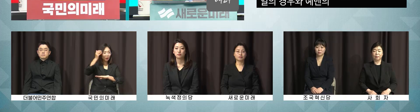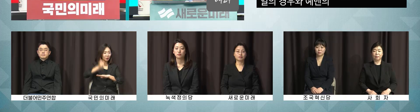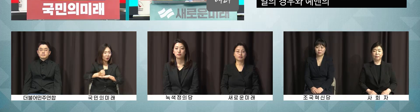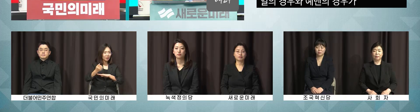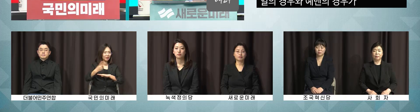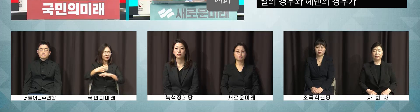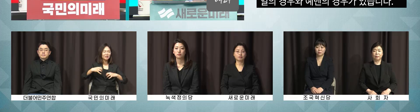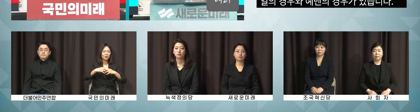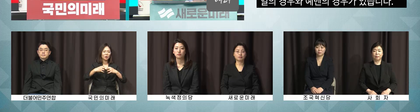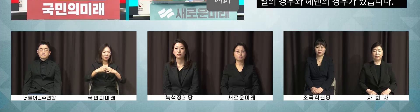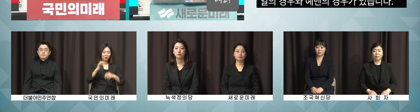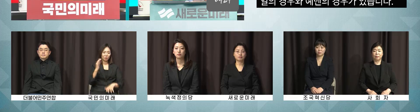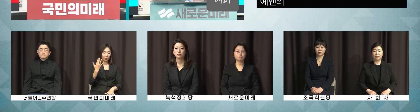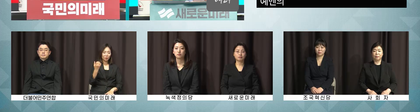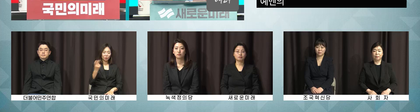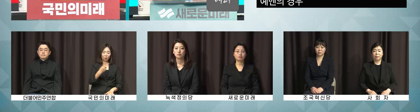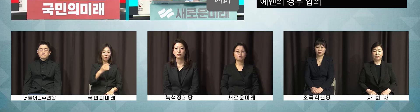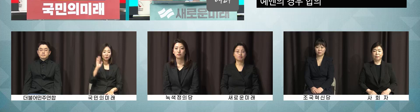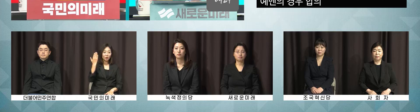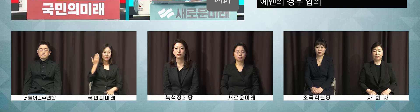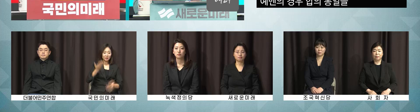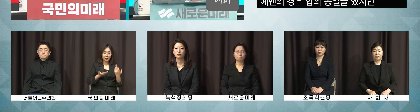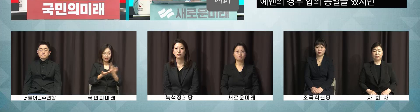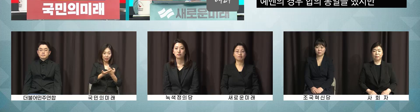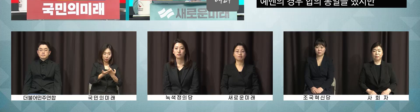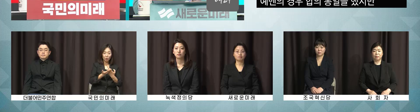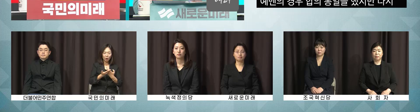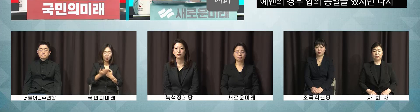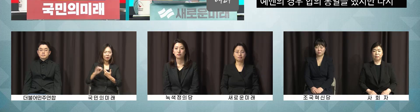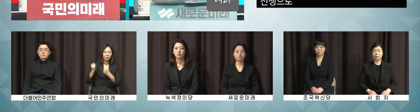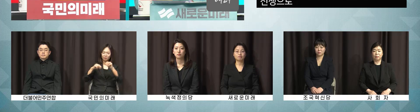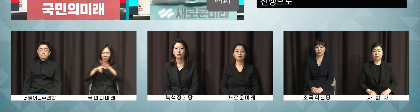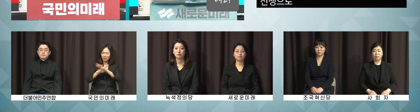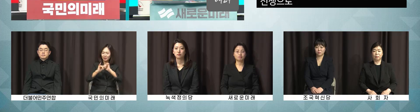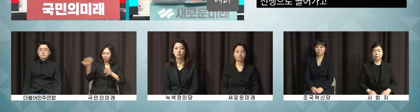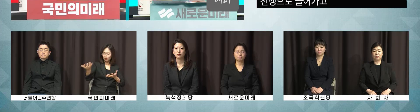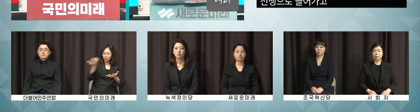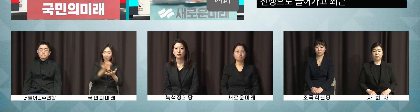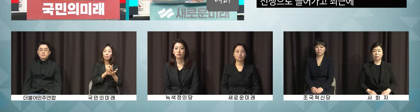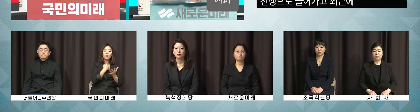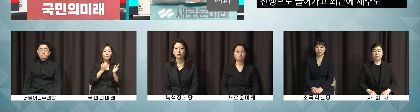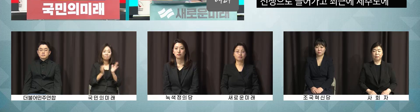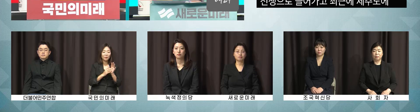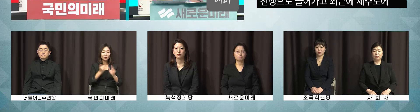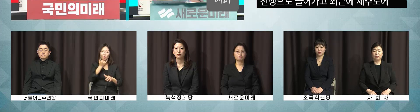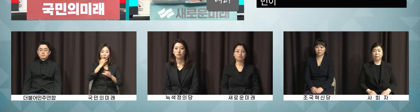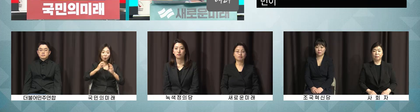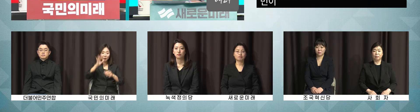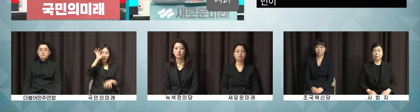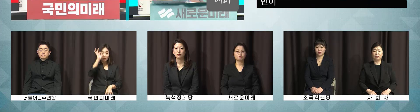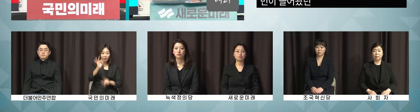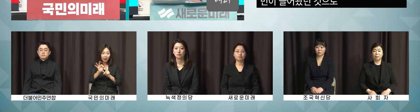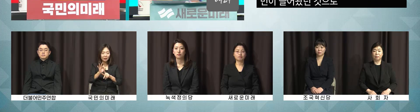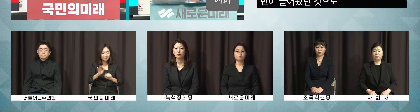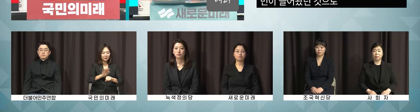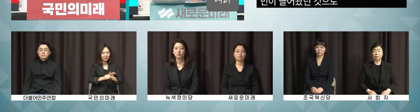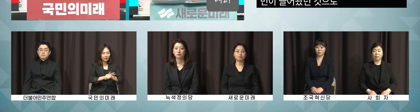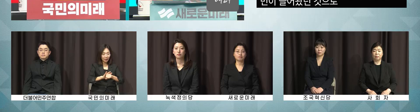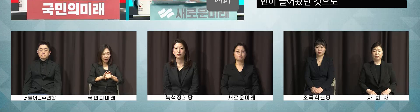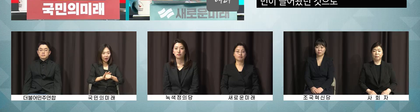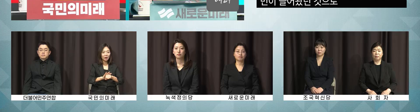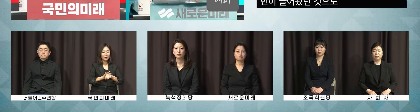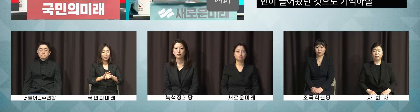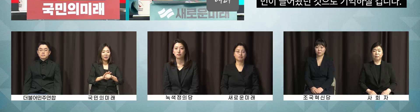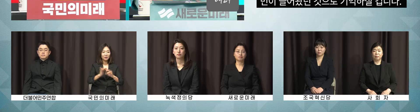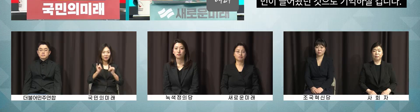다시 전쟁으로 들어가고 예. 최근에 제주도에 난민이 들어오기도 했던 거 아마 기억하실 네. 겁니다. 네. 그러나 독일의 경우에는 꾸준한